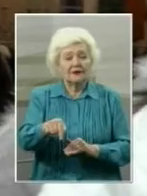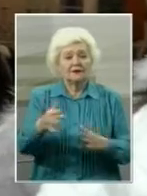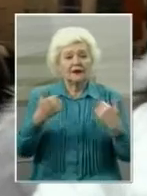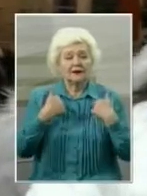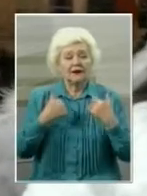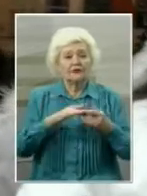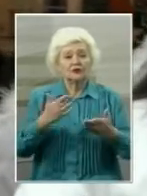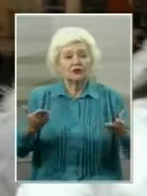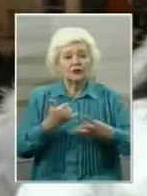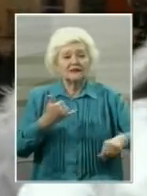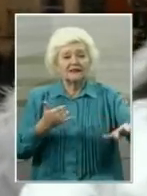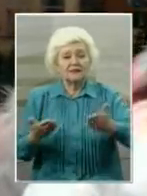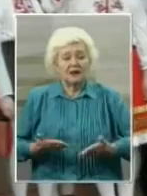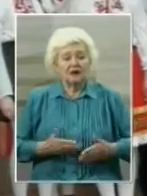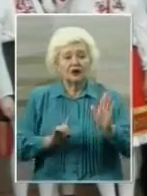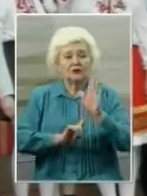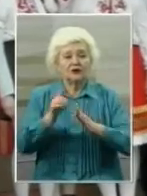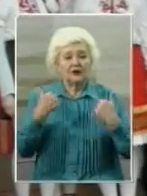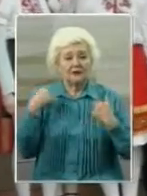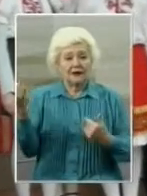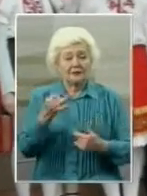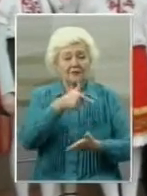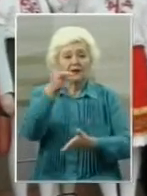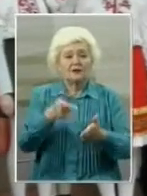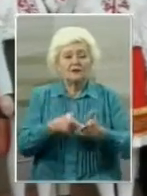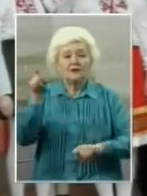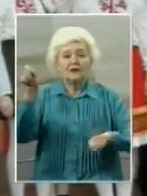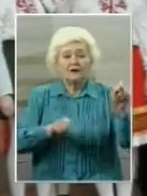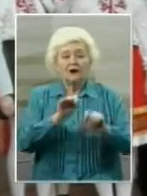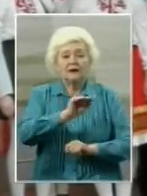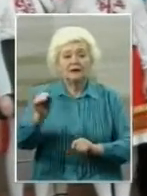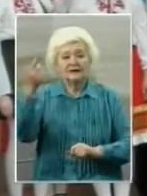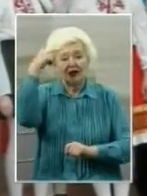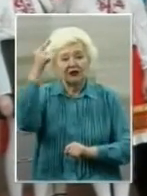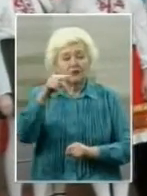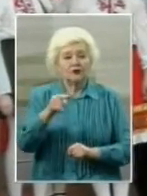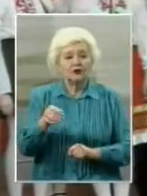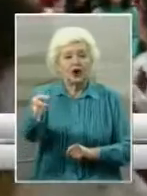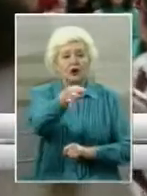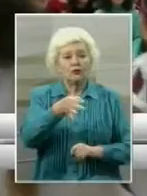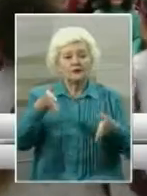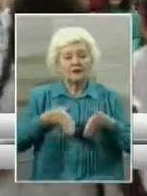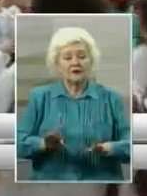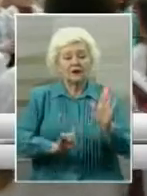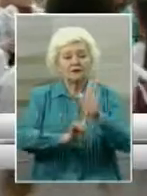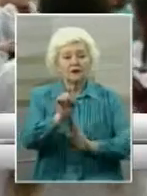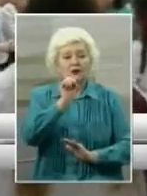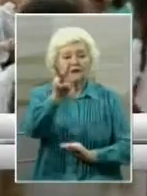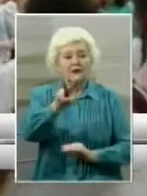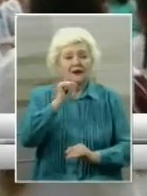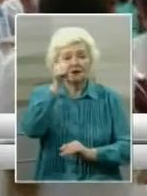нового життя, це початок нашої історії. Міський фестиваль дитячої творчості «Острів Різдва» був започаткований 12 років